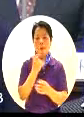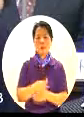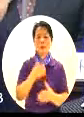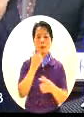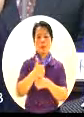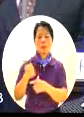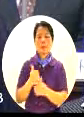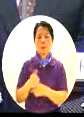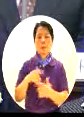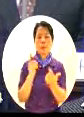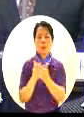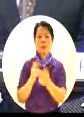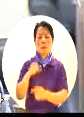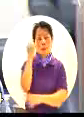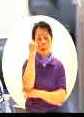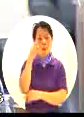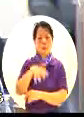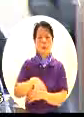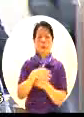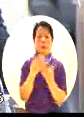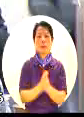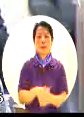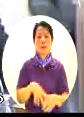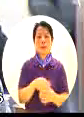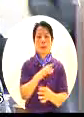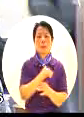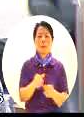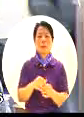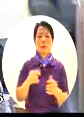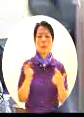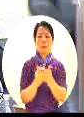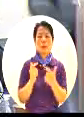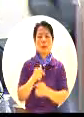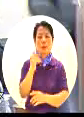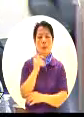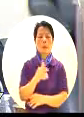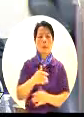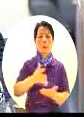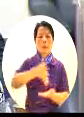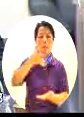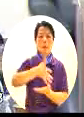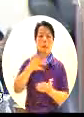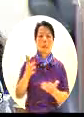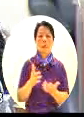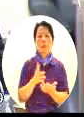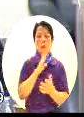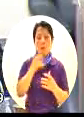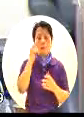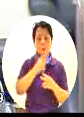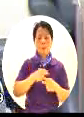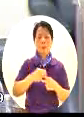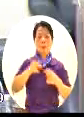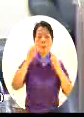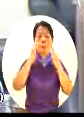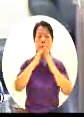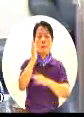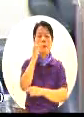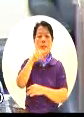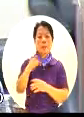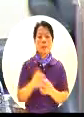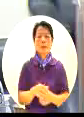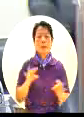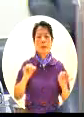谢。 啊，合宜住宅新建的地点哈，我相信哈，我们市府啊，现在底会